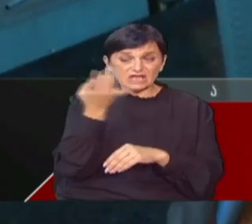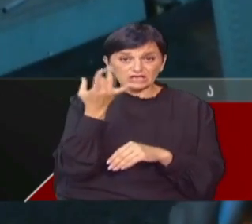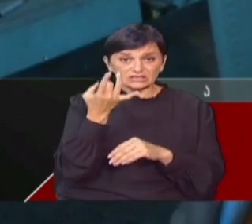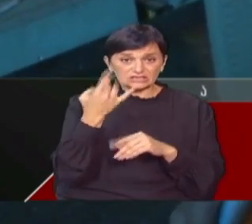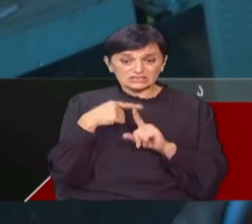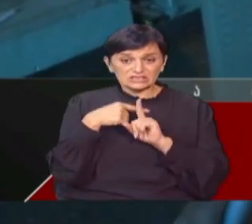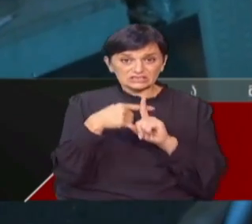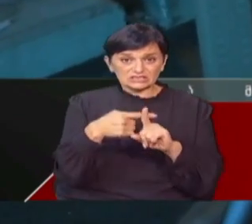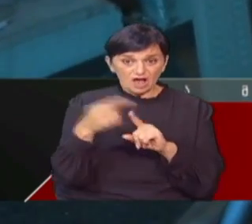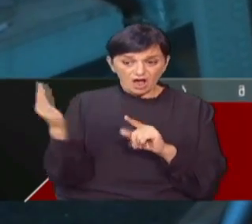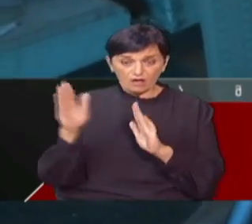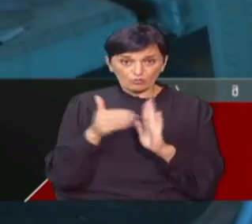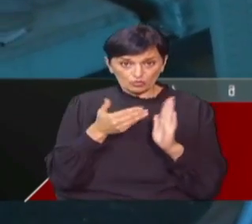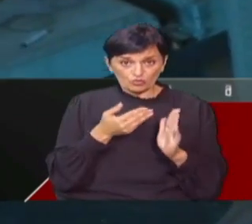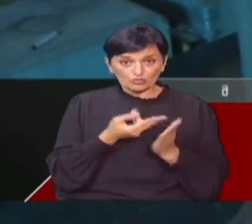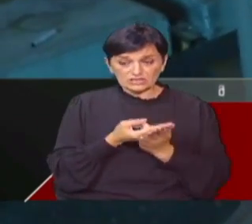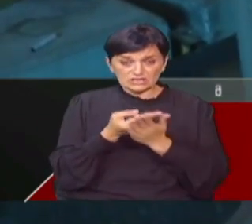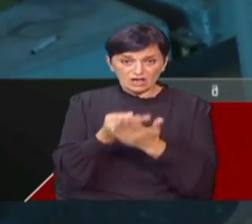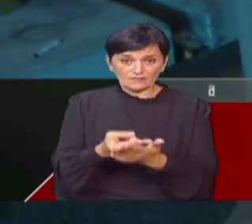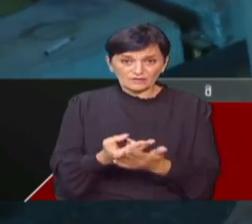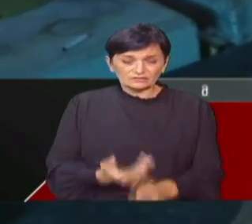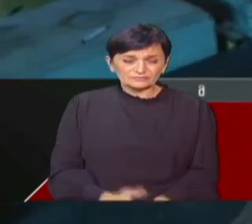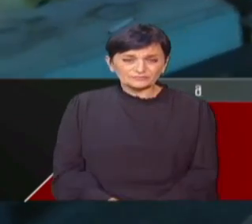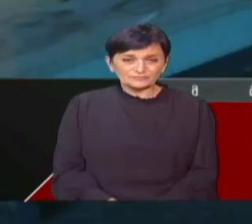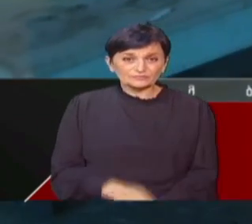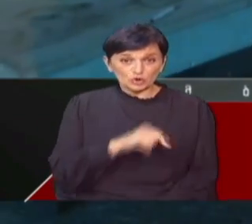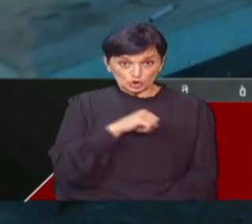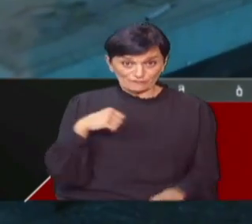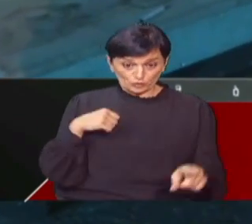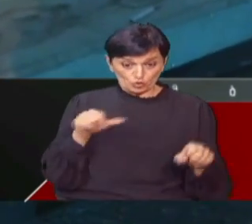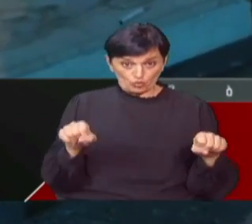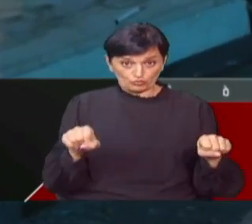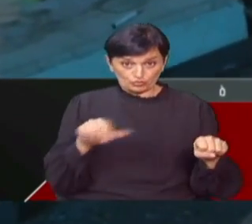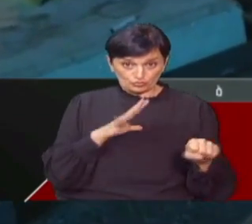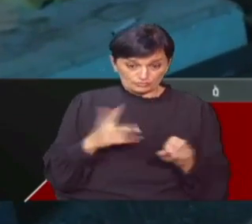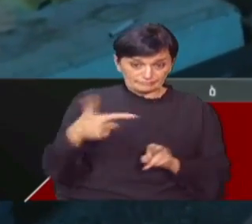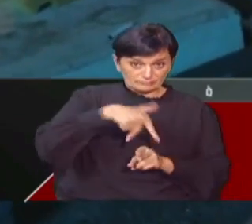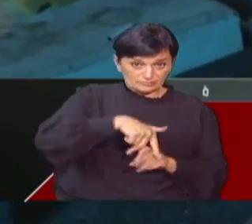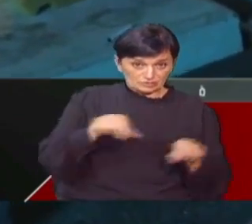სანამ მოვიდა და სასერხო წაიყვანა. თვითონ მართავდა ამ სკუტერს?